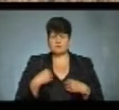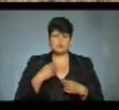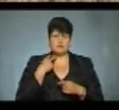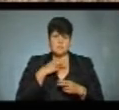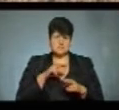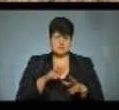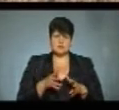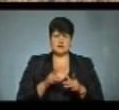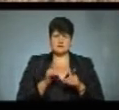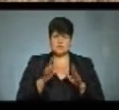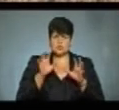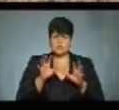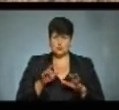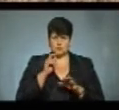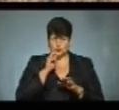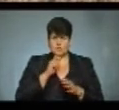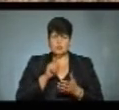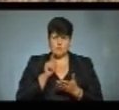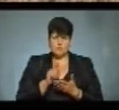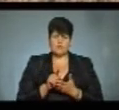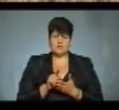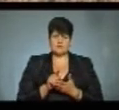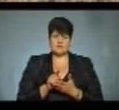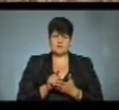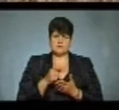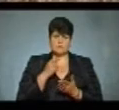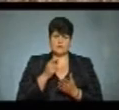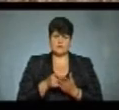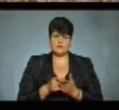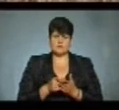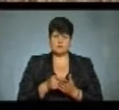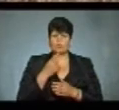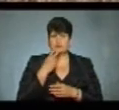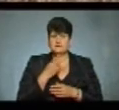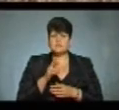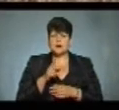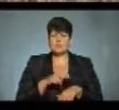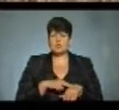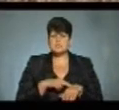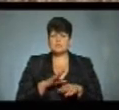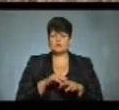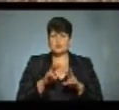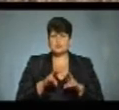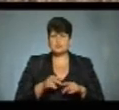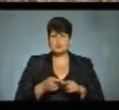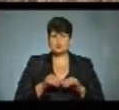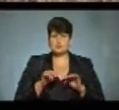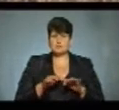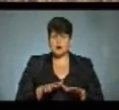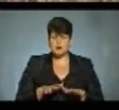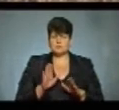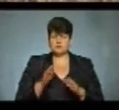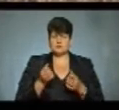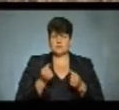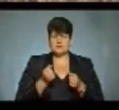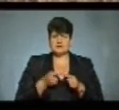але згідно закону України повинні понести відповідальність якусь. Подивимося, як поліція буде розслідувати цю справу. Тобто ми будемо